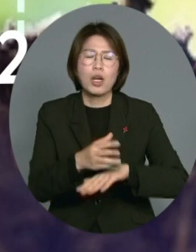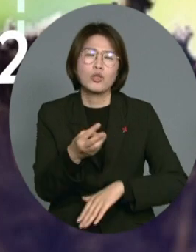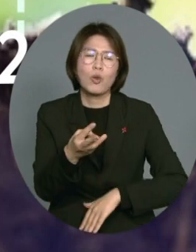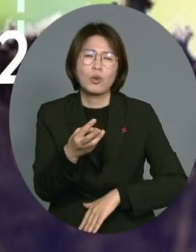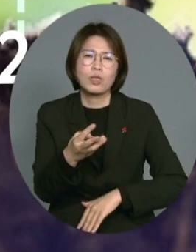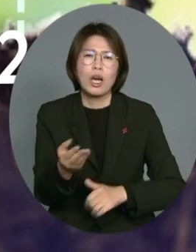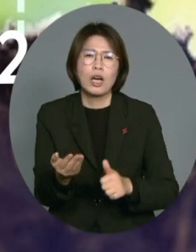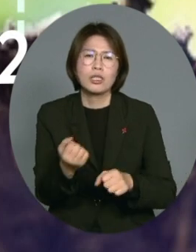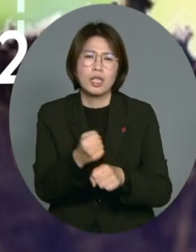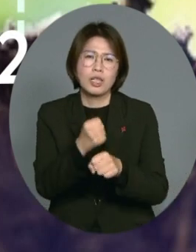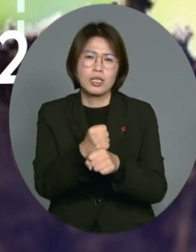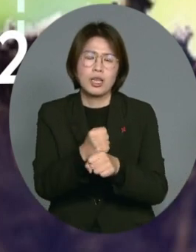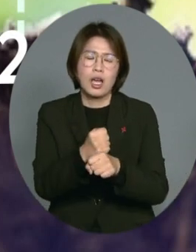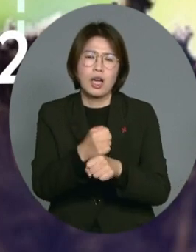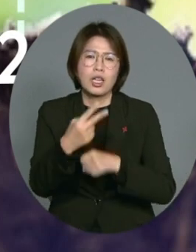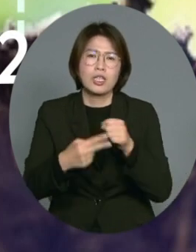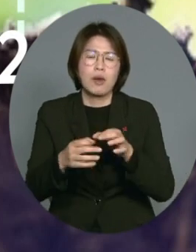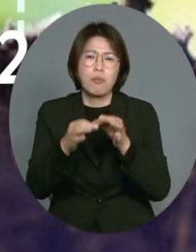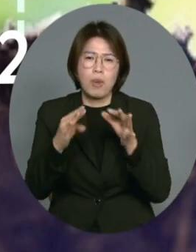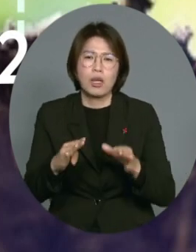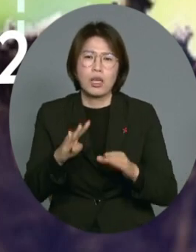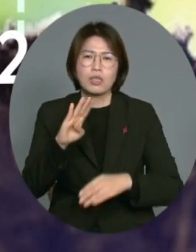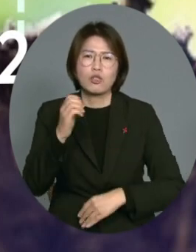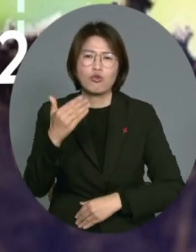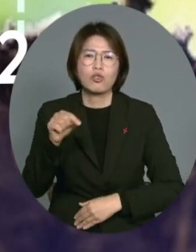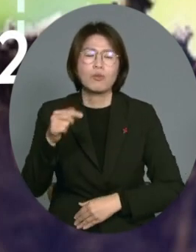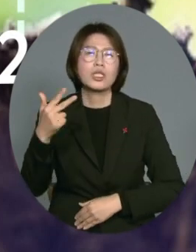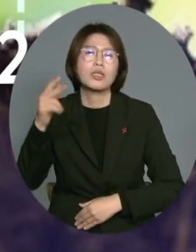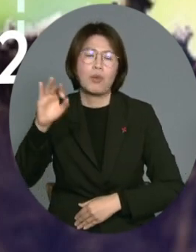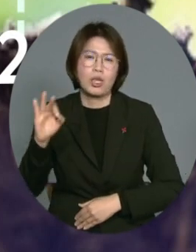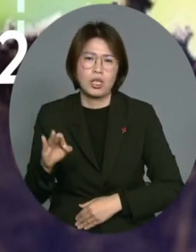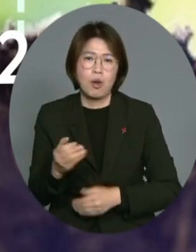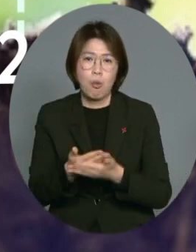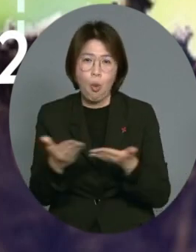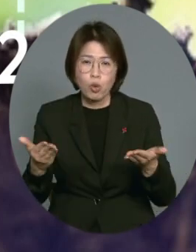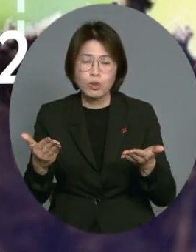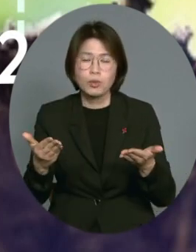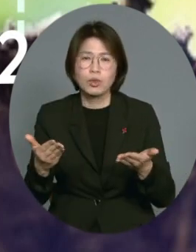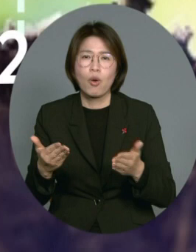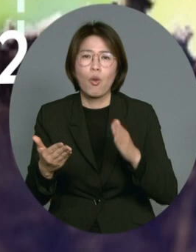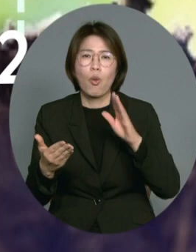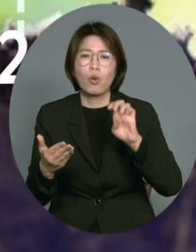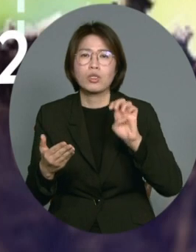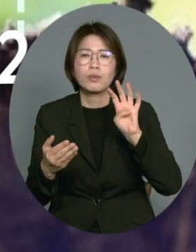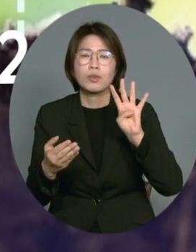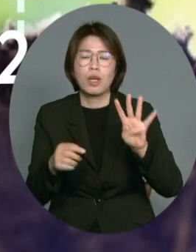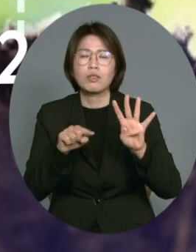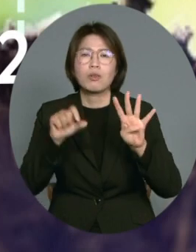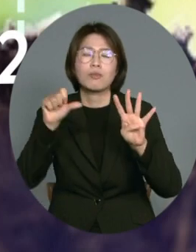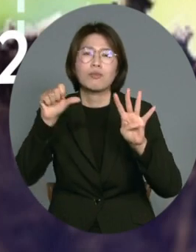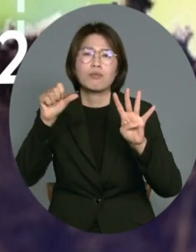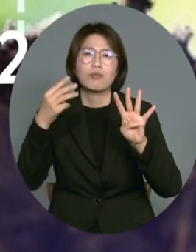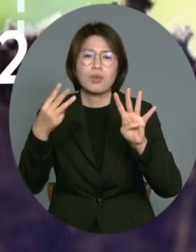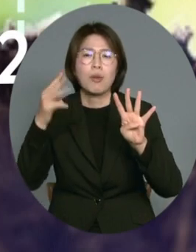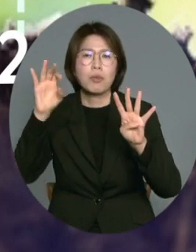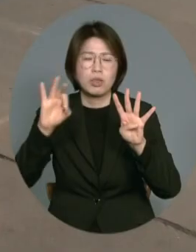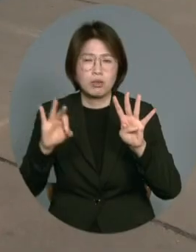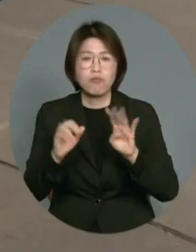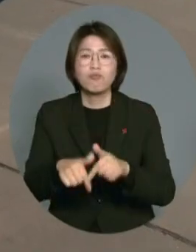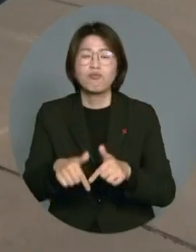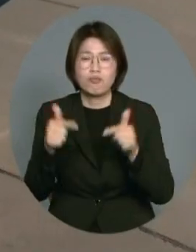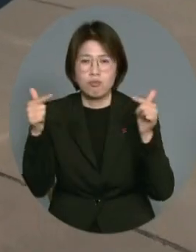생산량은 2년 만에 49.7%, 종자 보급량은 54.4%나 크게